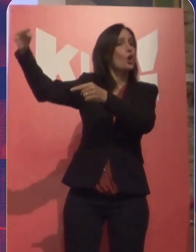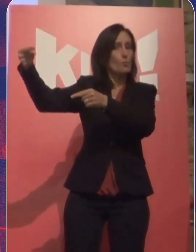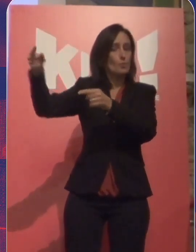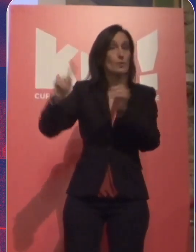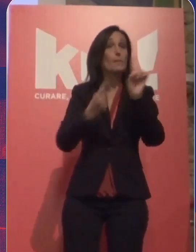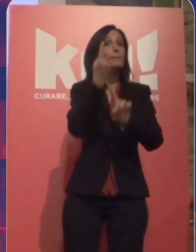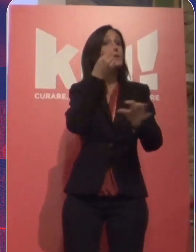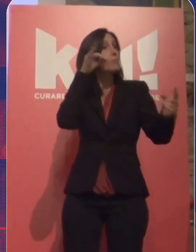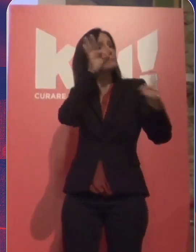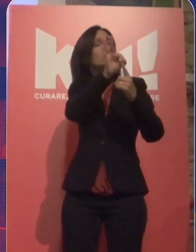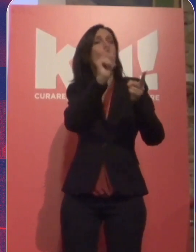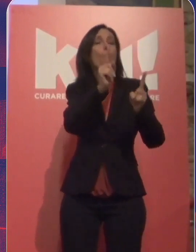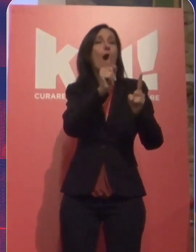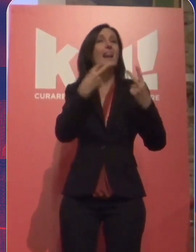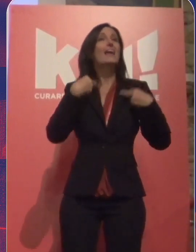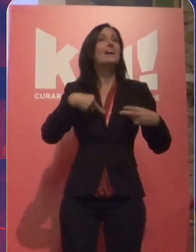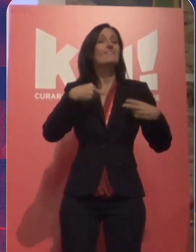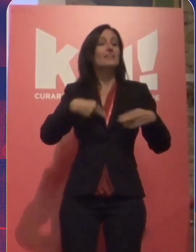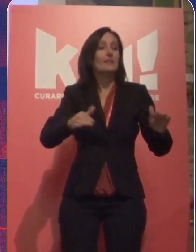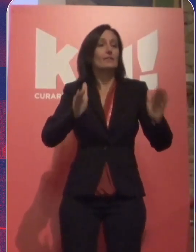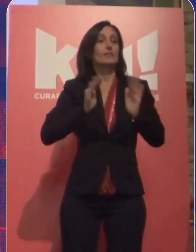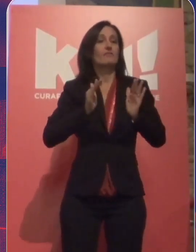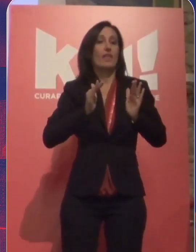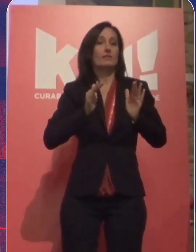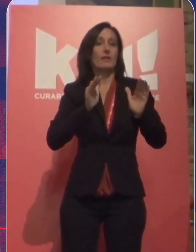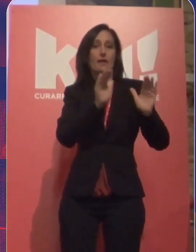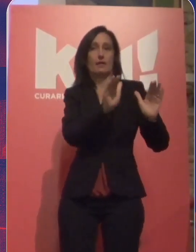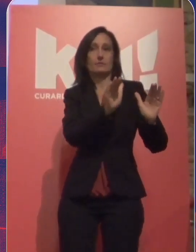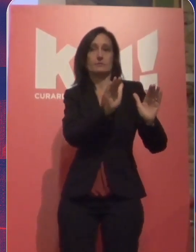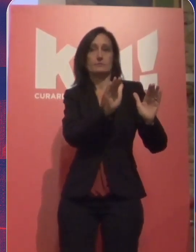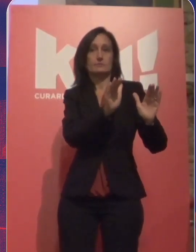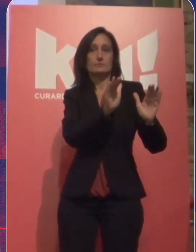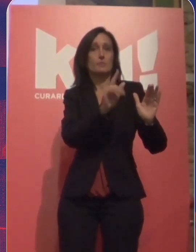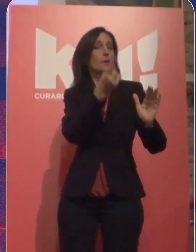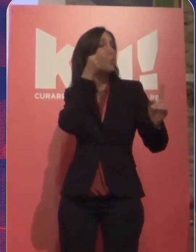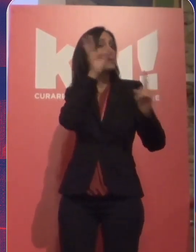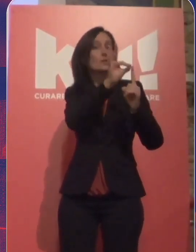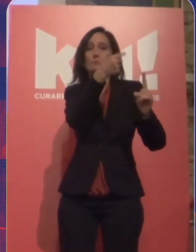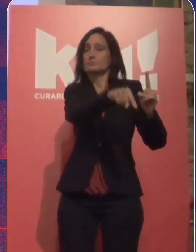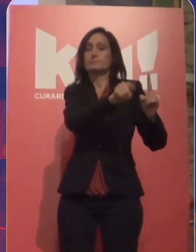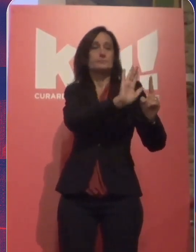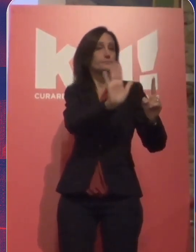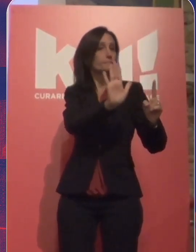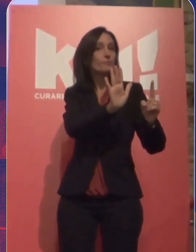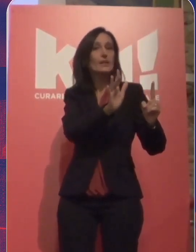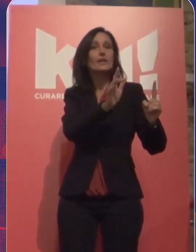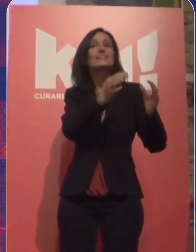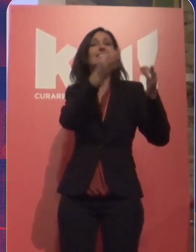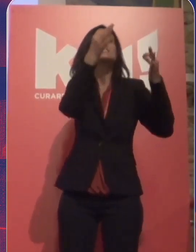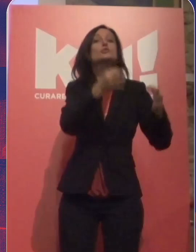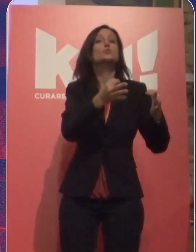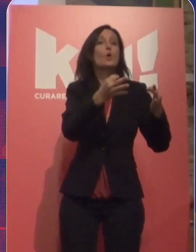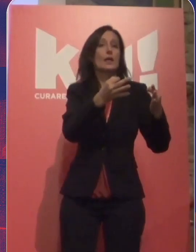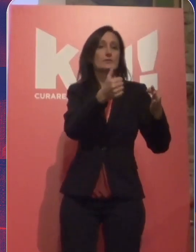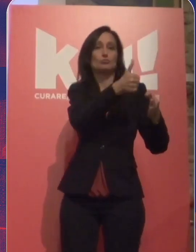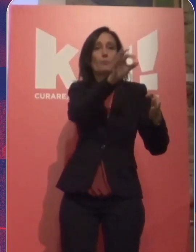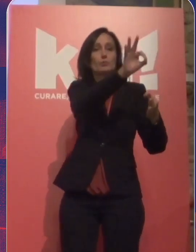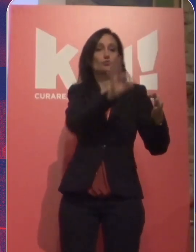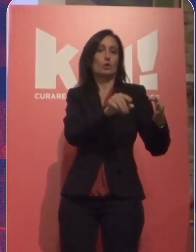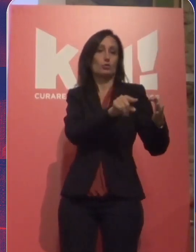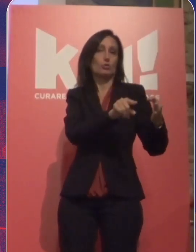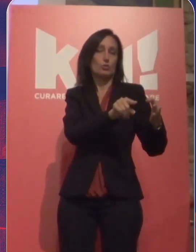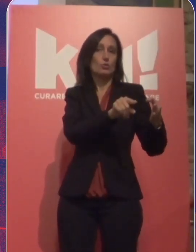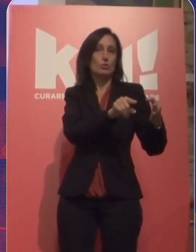prima di tutto si trattava di proteggere la vita garantire la sicurezza anche diciamo se